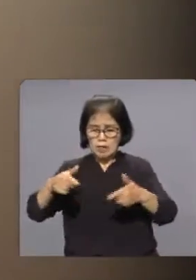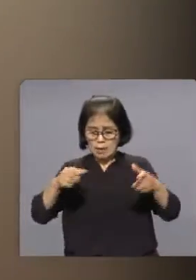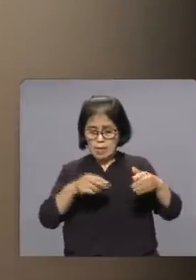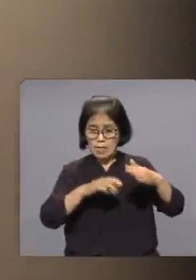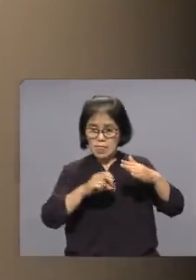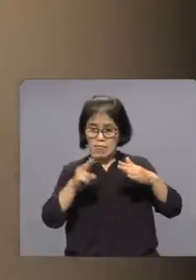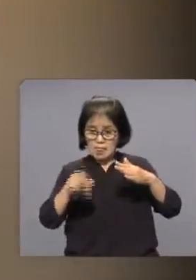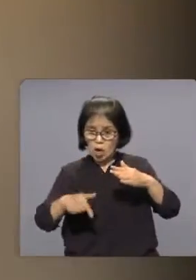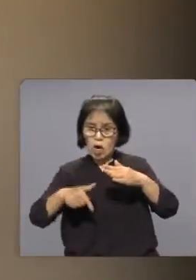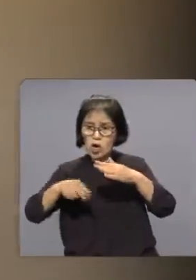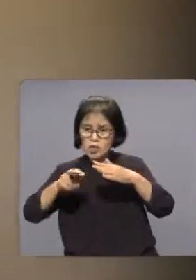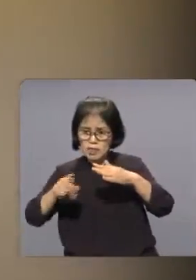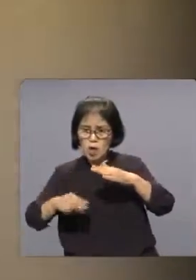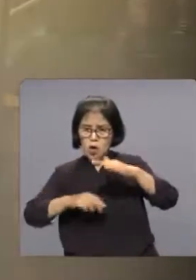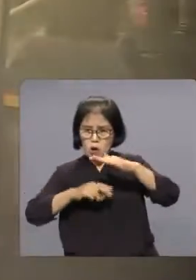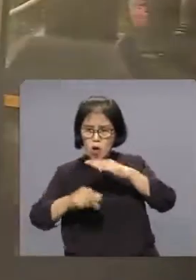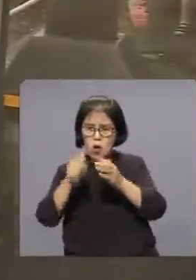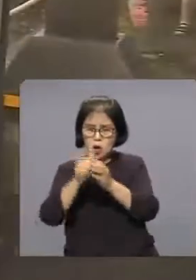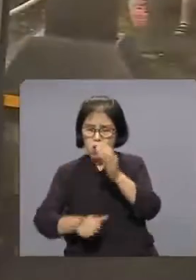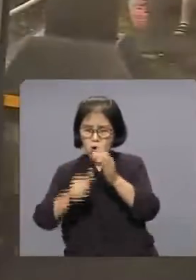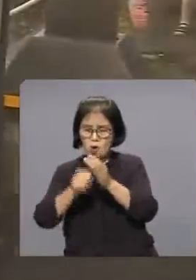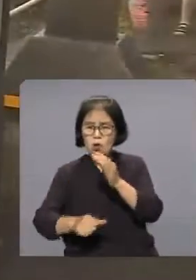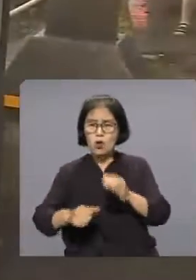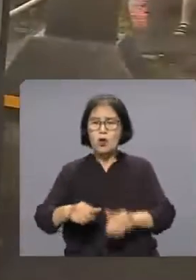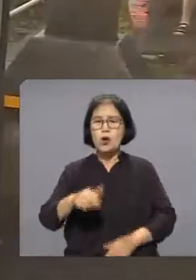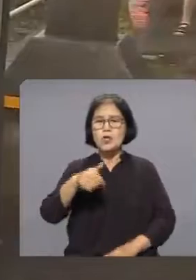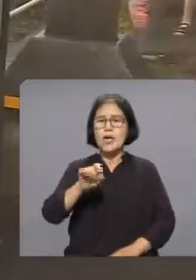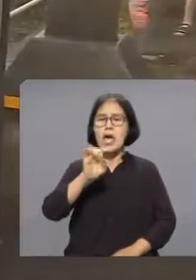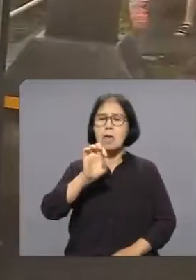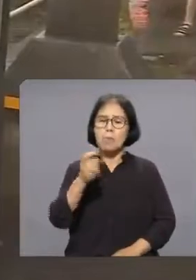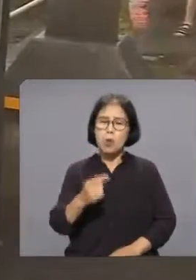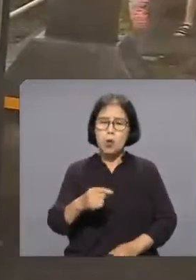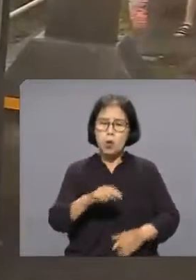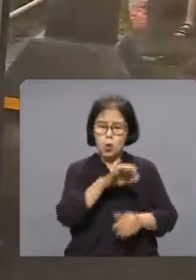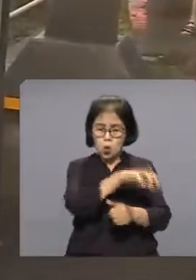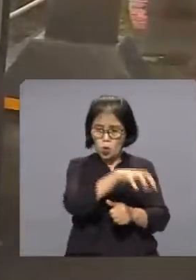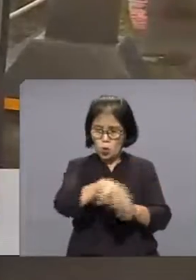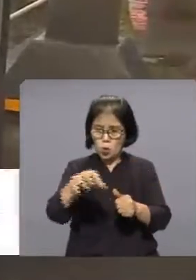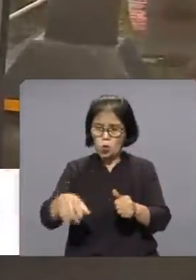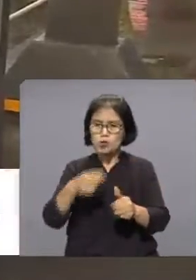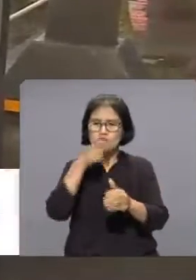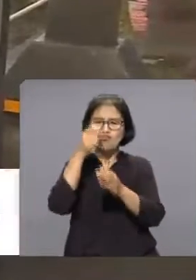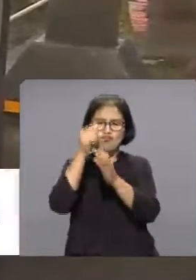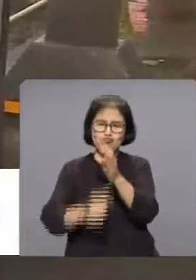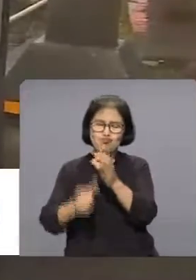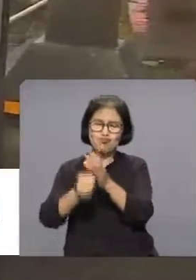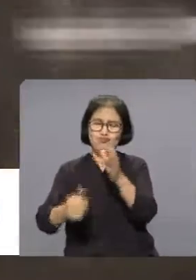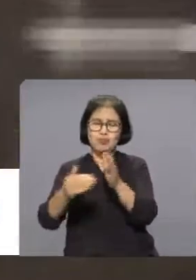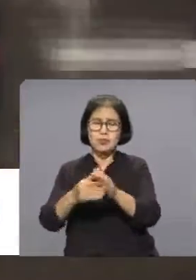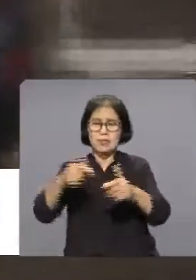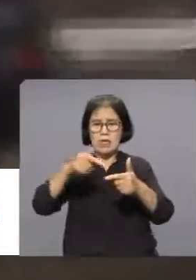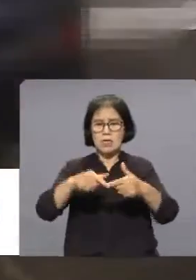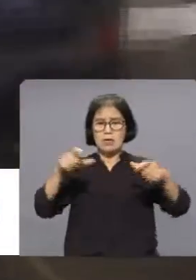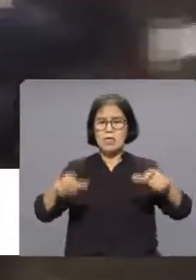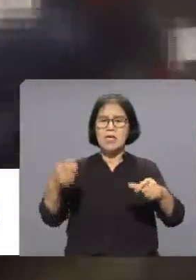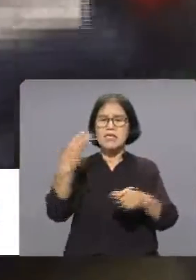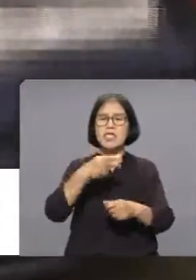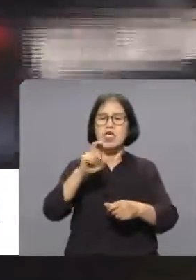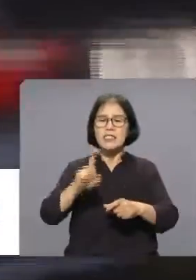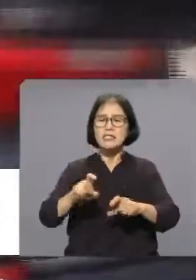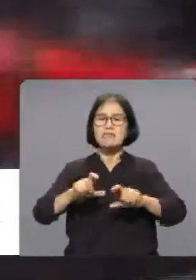지하철이 침수됐고 개포 1호선, 구반포 등 지하차도가 물에 잠긴 것으로 확인됐습니다. 강남 지역은 이미